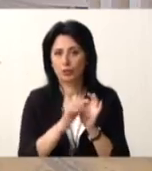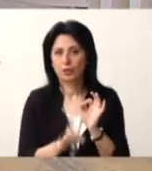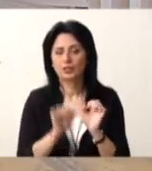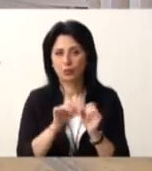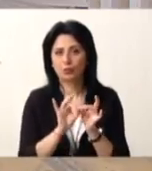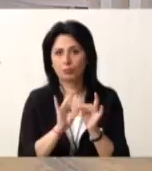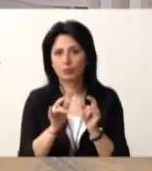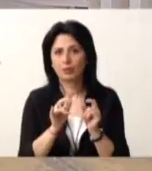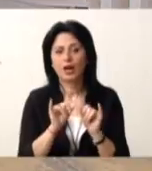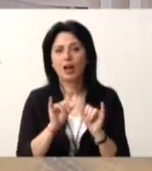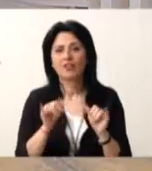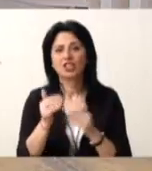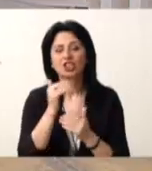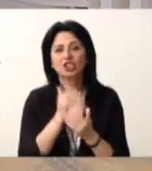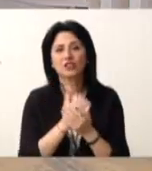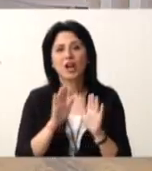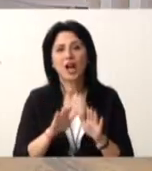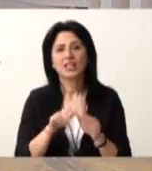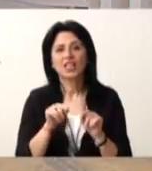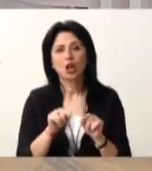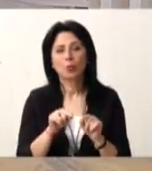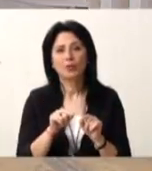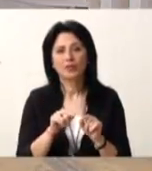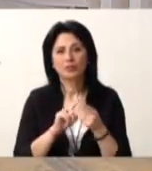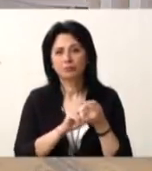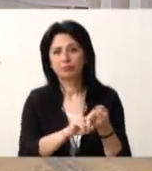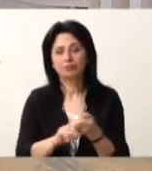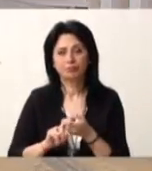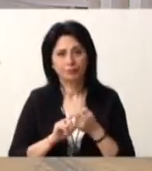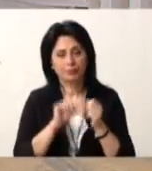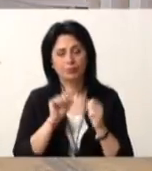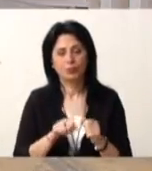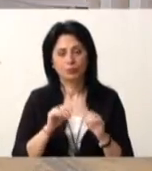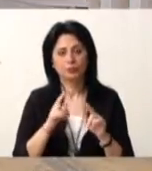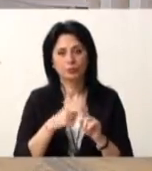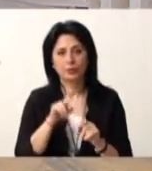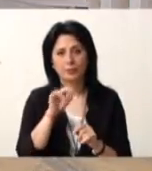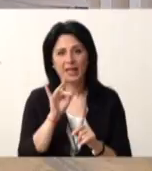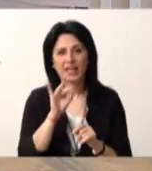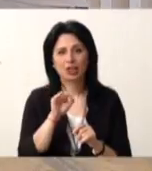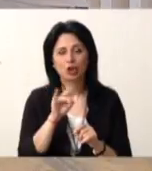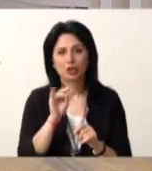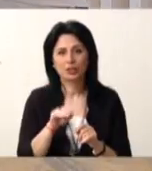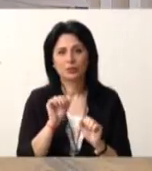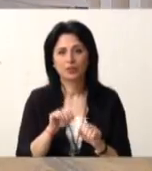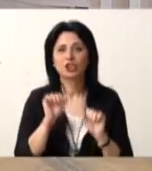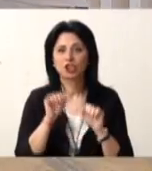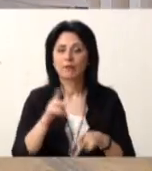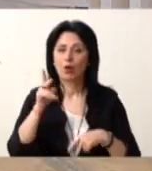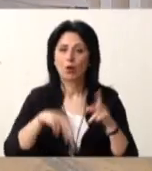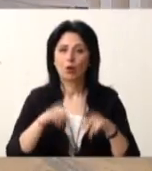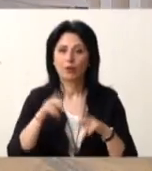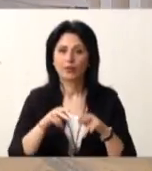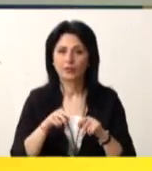და განვითარდეს შემდგომ ადგილობრივად იქ პერიტონეალური გარსების ანთება, პერიტონიც რასაც ვეძახით და შეიძლება